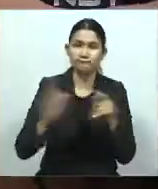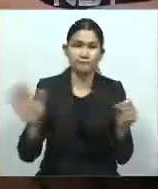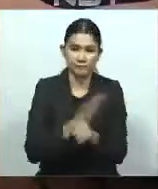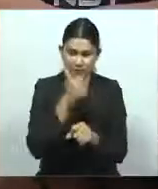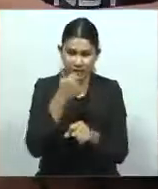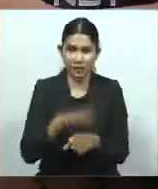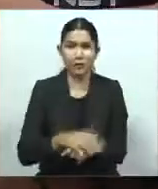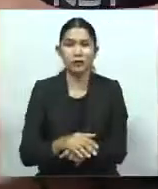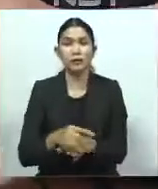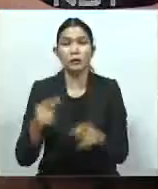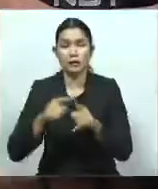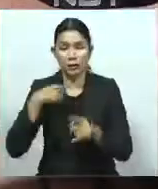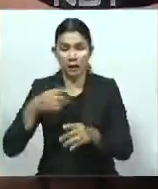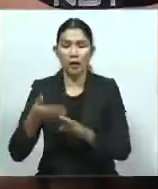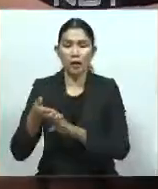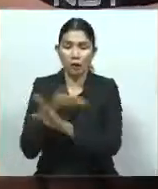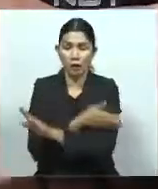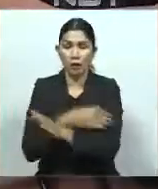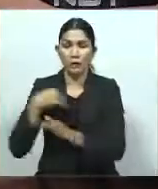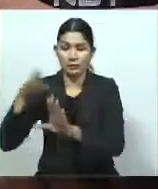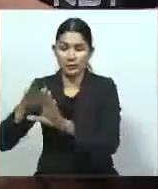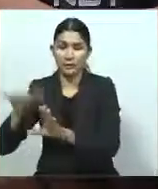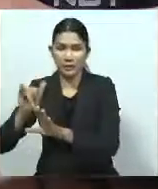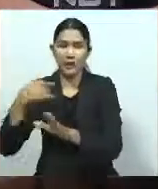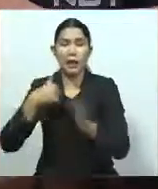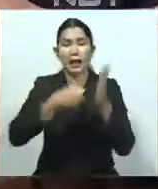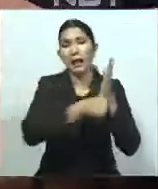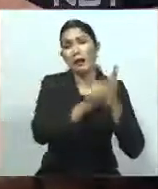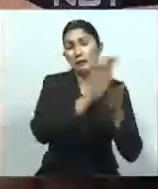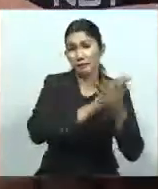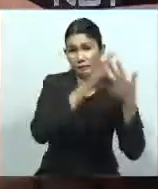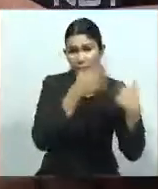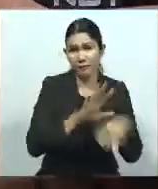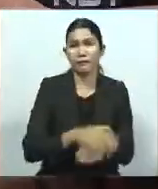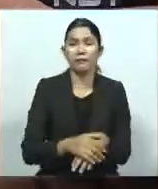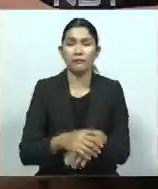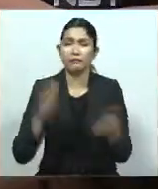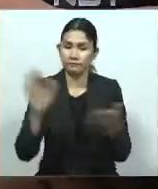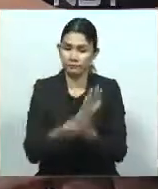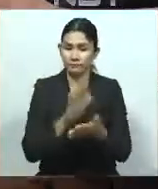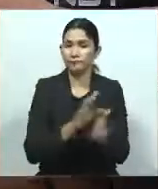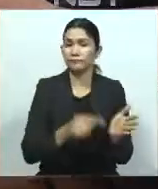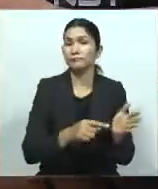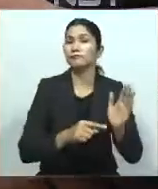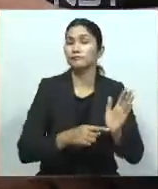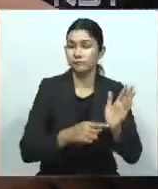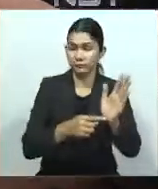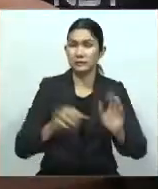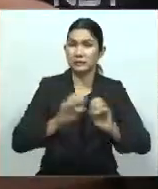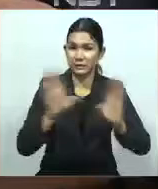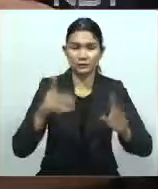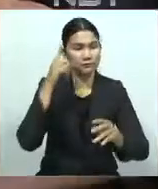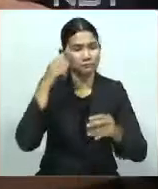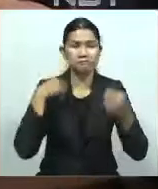นั่นหมายความว่าขายหุ้นไปก่อนที่จะมีการสมัครส.ส.แล้วนะคะยืนยันว่ามีเอกสารถูกต้องมั่นใจว่าจะ